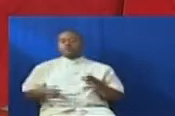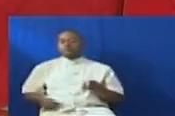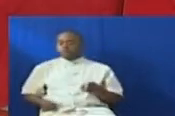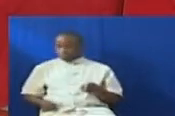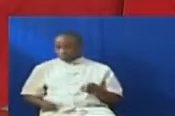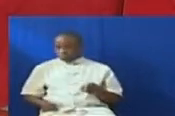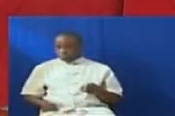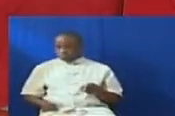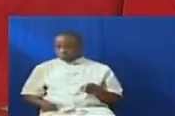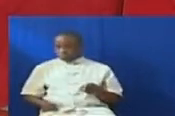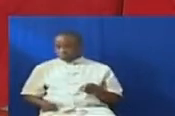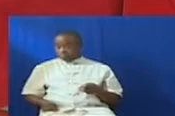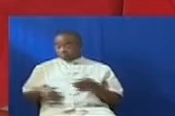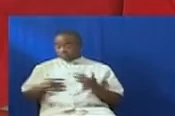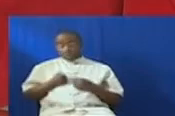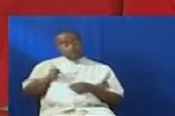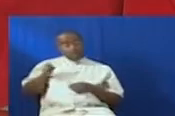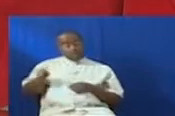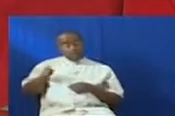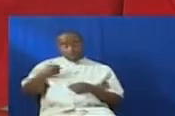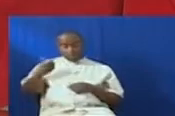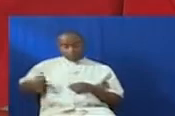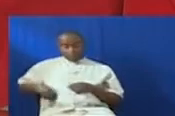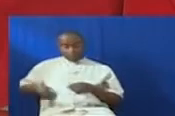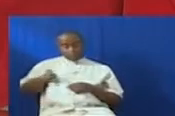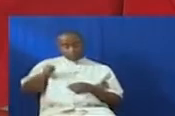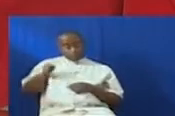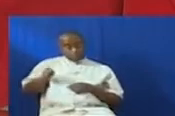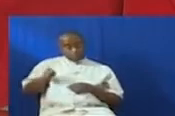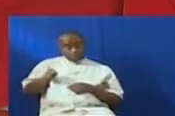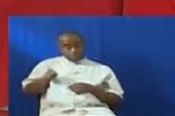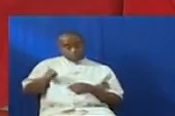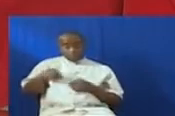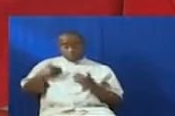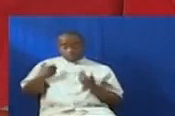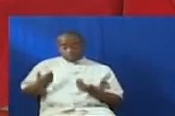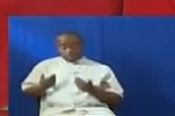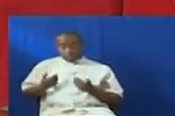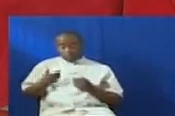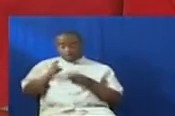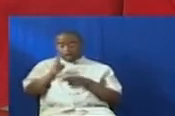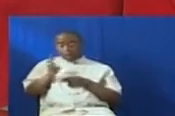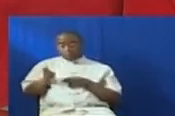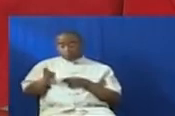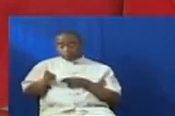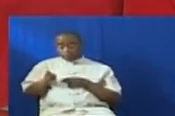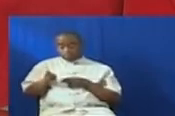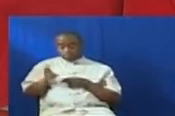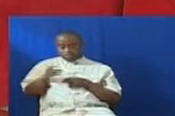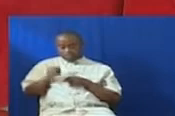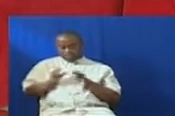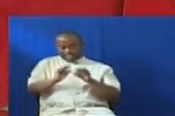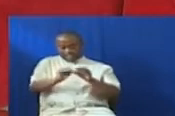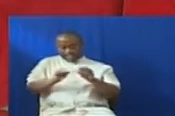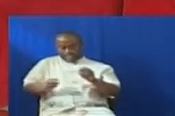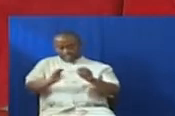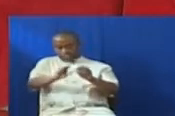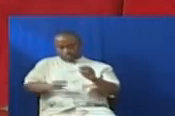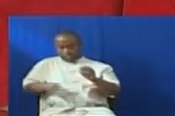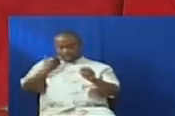ya maafisa masuhuli kutempa na hela za walipa kodi upungue au uondoke